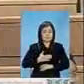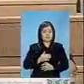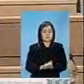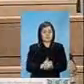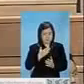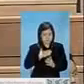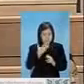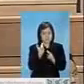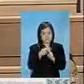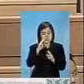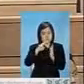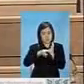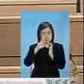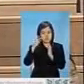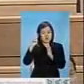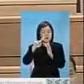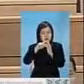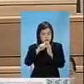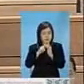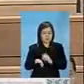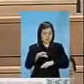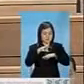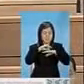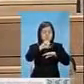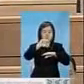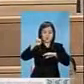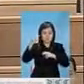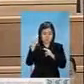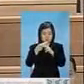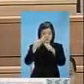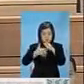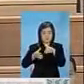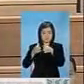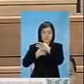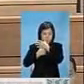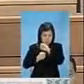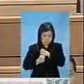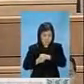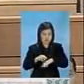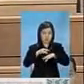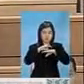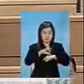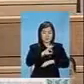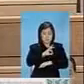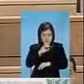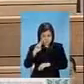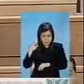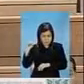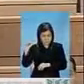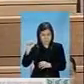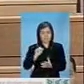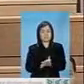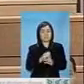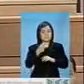กระผมนายวัชระเพชรทองสมาชิกสภาผู้แทนราษฎรแบบบัญชีรายชื่อพรรคประชาธิปัตย์ในฐานะสมาชิกรัฐสภาท่านประธ